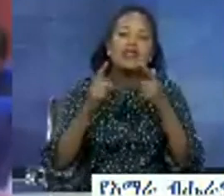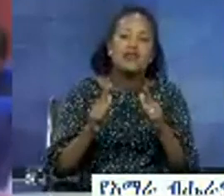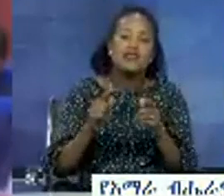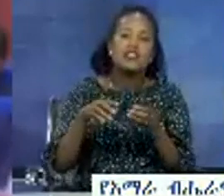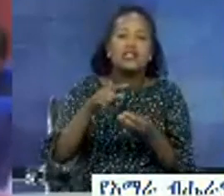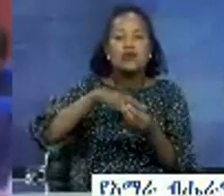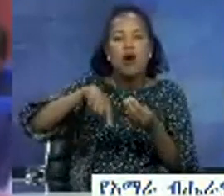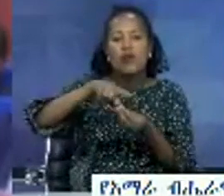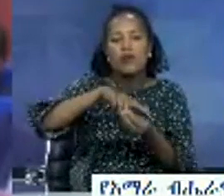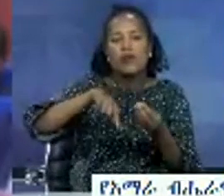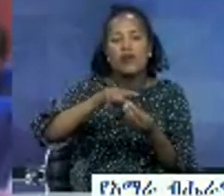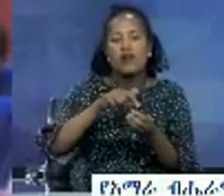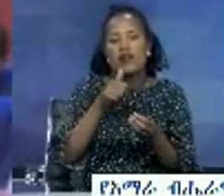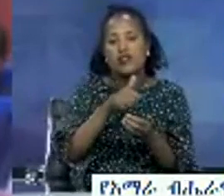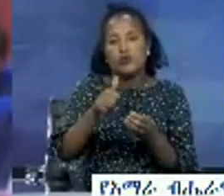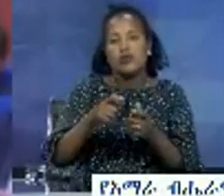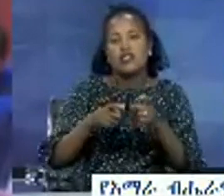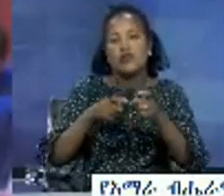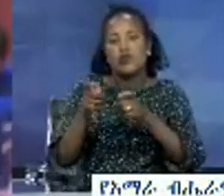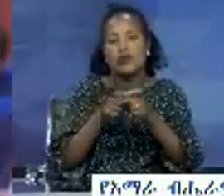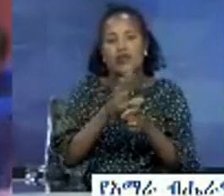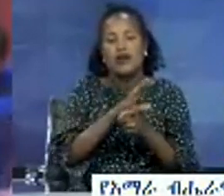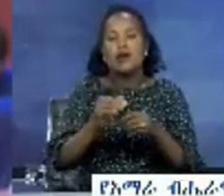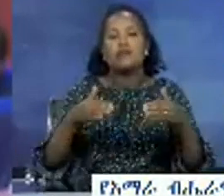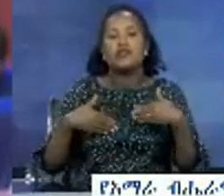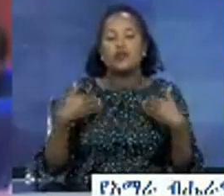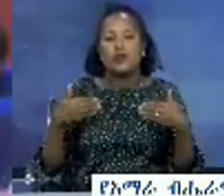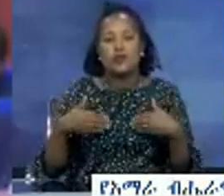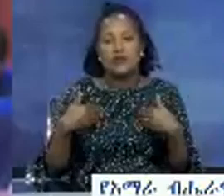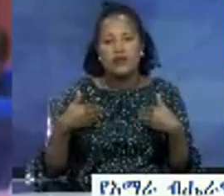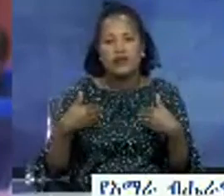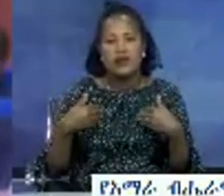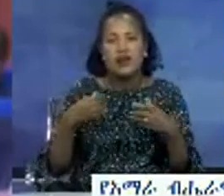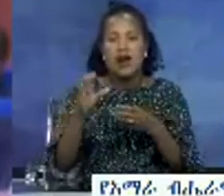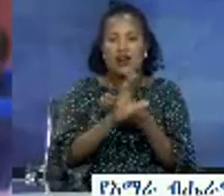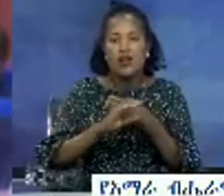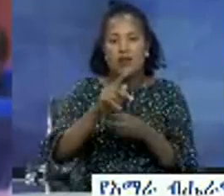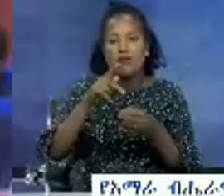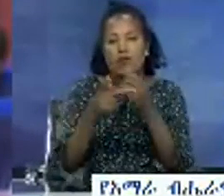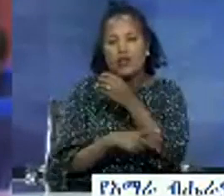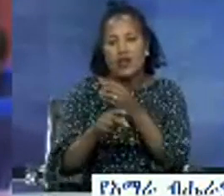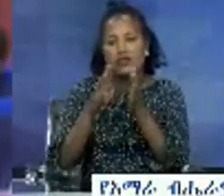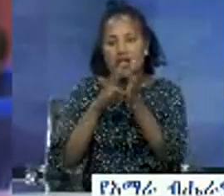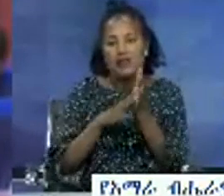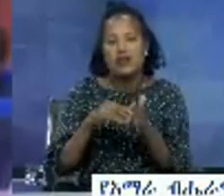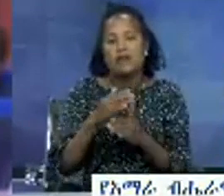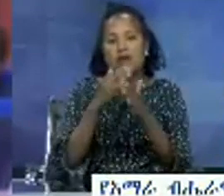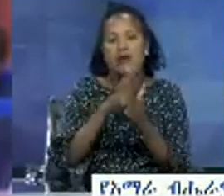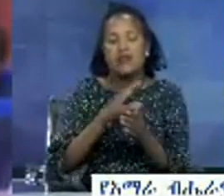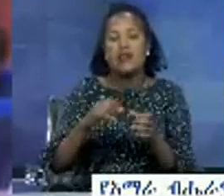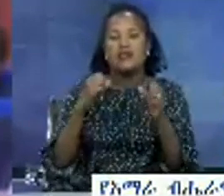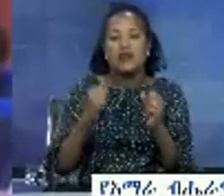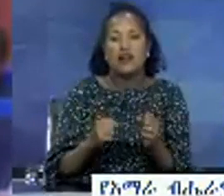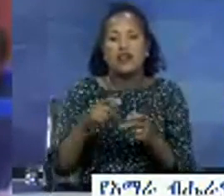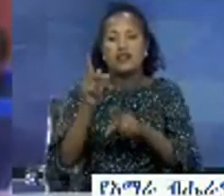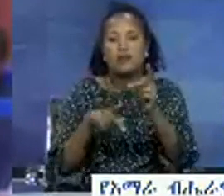ተዘዋውረው ራሳቸውን የሚያስተዳድሩበትና የሚደሰቱበት አገራዊ የፖለቲካ ስርዓት ለመገንባትና ጠንካራ